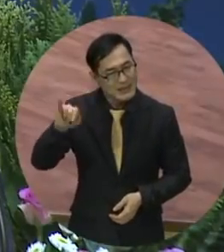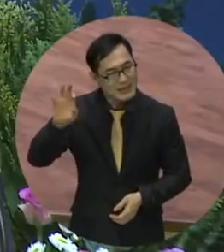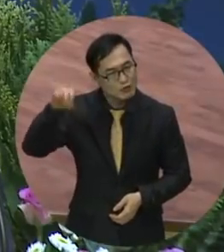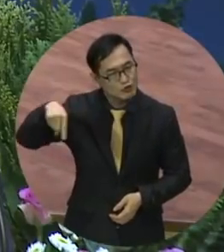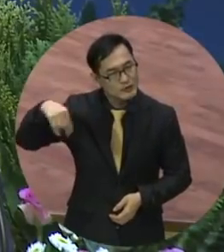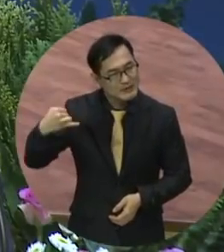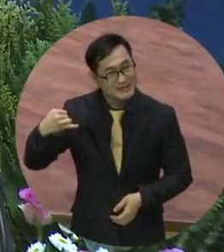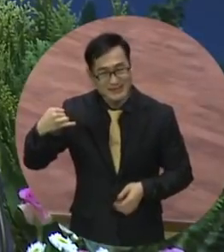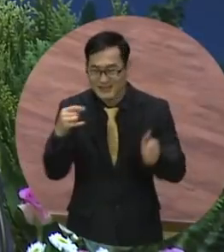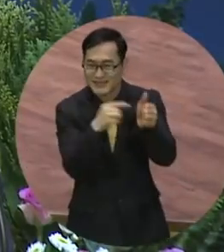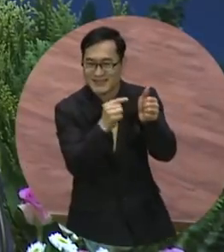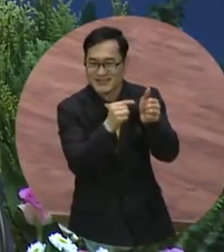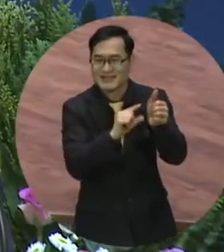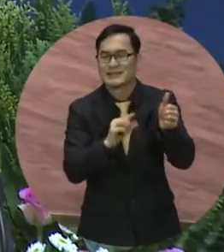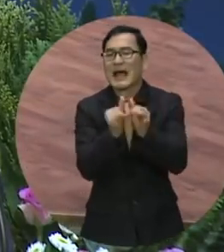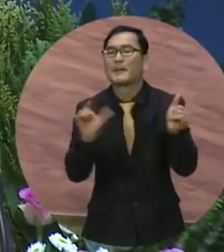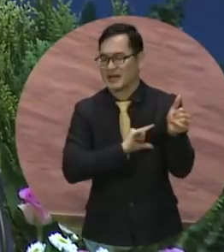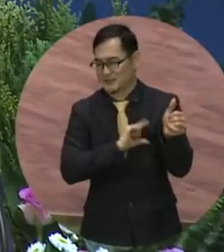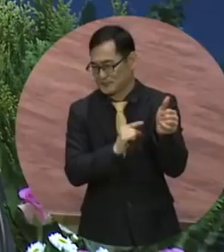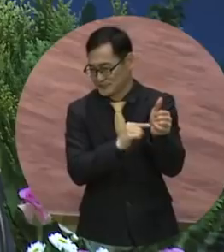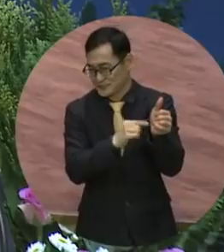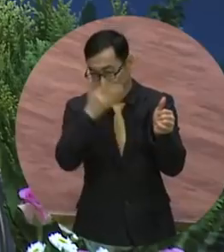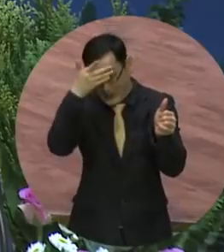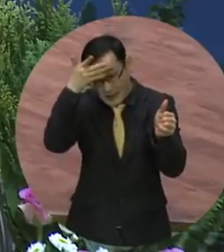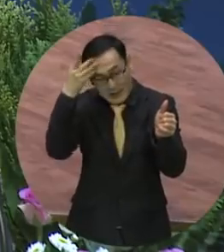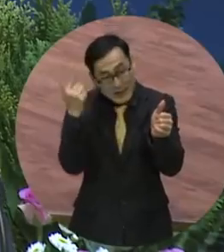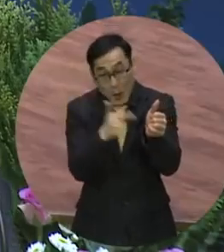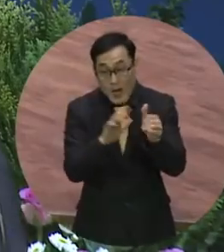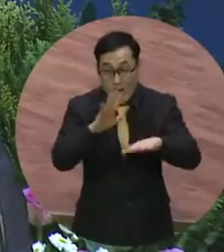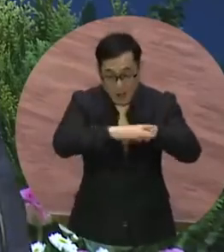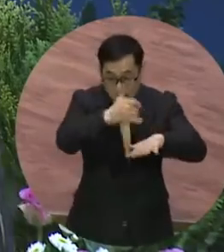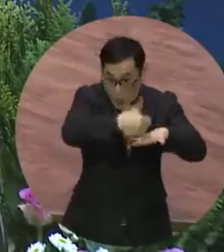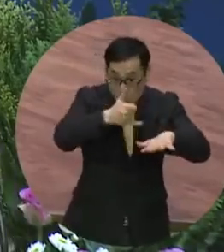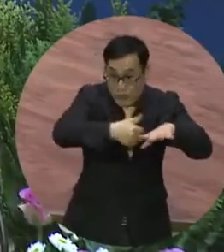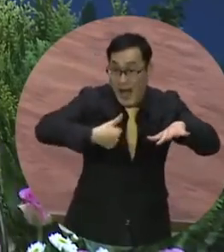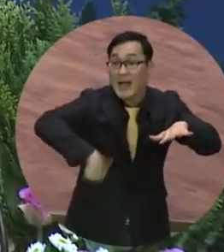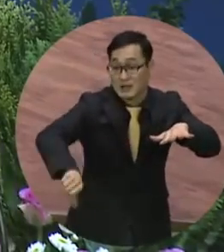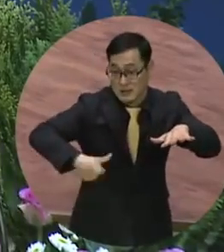고르디우스라는 사람이 있어요. 고르디우스라는 사람이 있는데, 이 사람이 원래 농부의 아들인데,